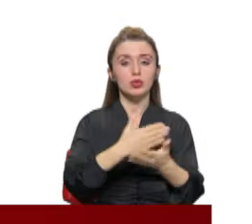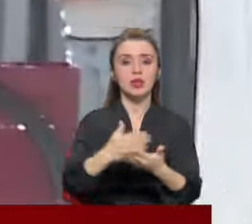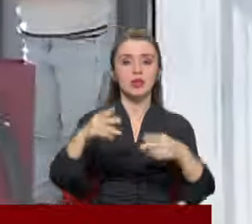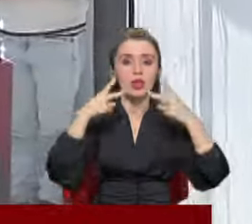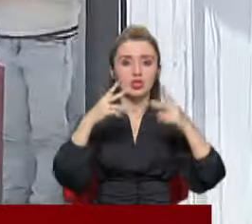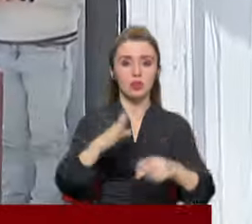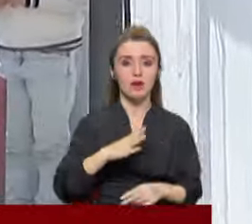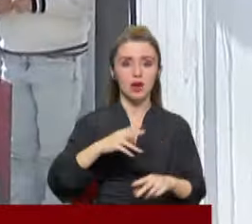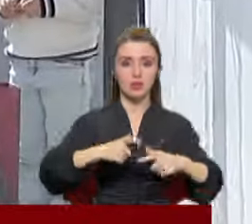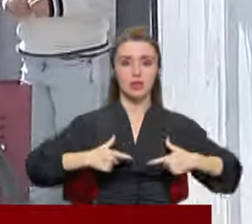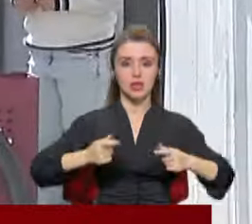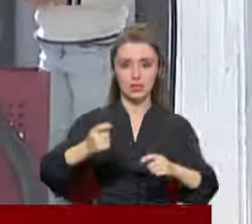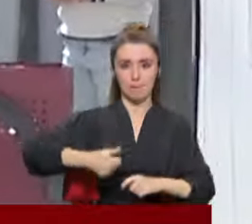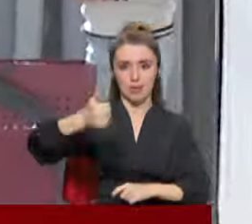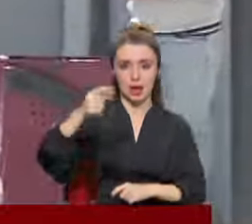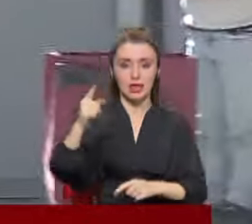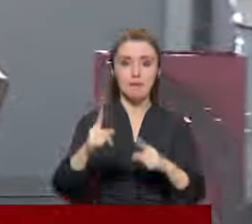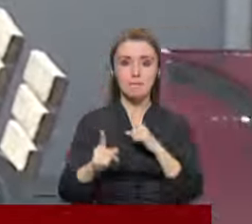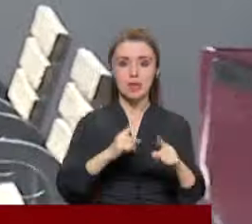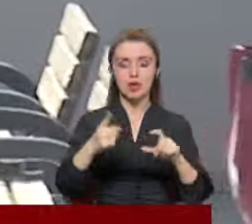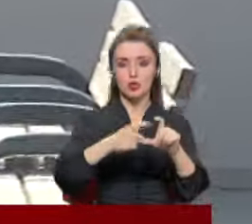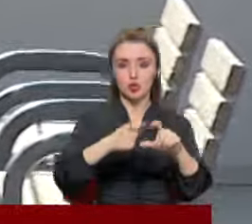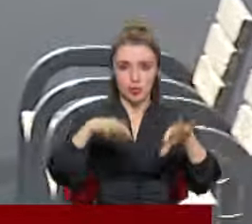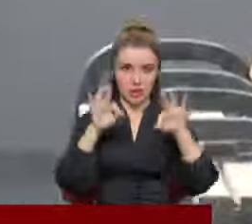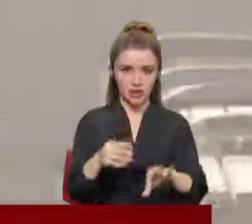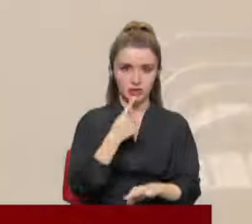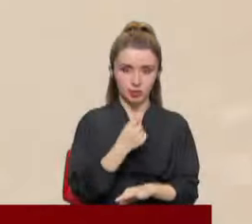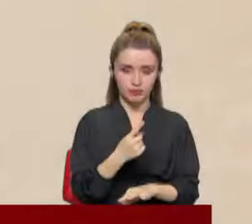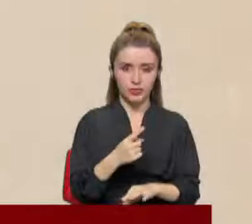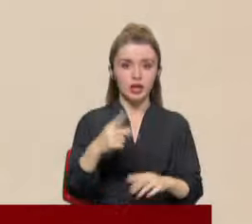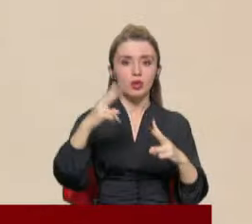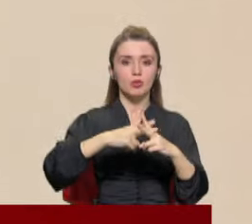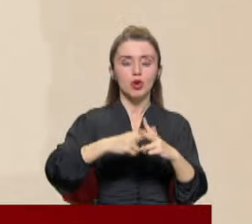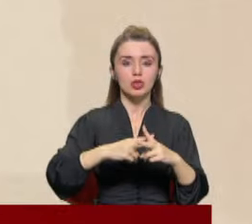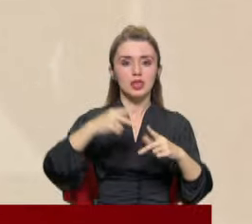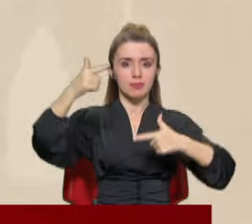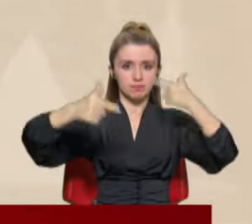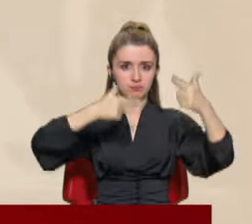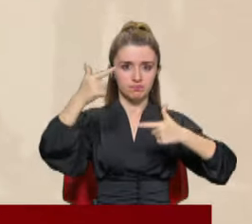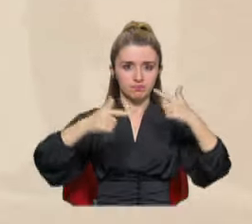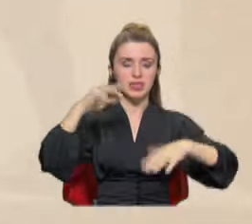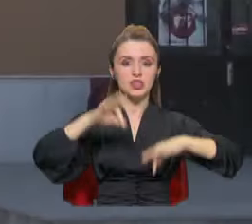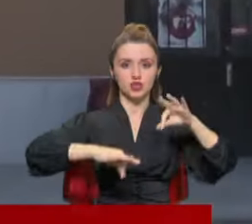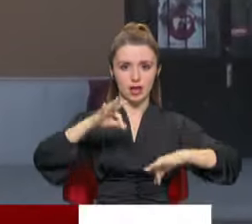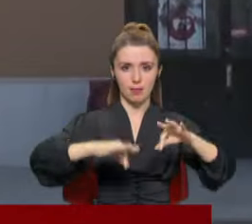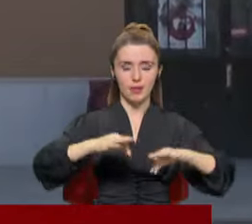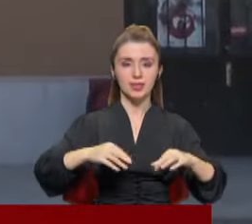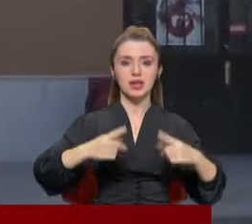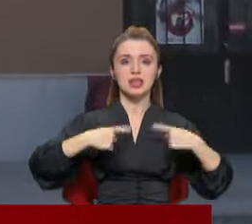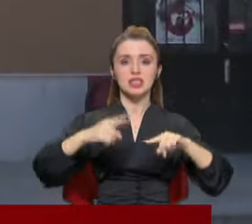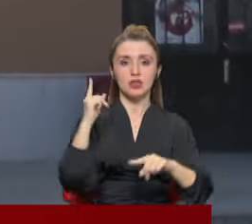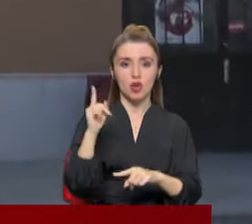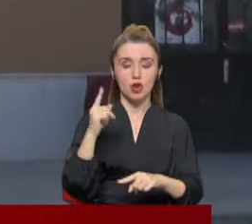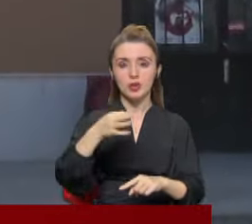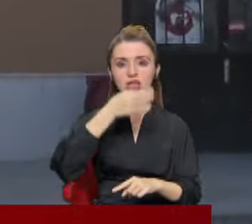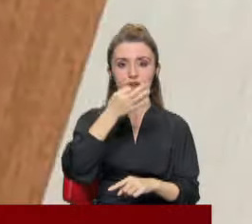yaptı. Milli Eğitim Bakanlığı da adli ve idari soruşturma başlattı. Polis güvenlik kamerası görüntülerini inceliyor. Sınıf öğretmeninin